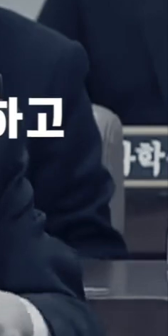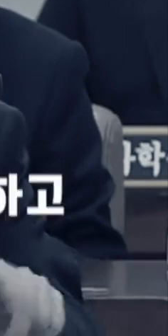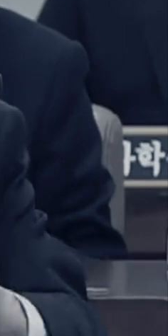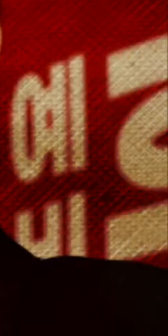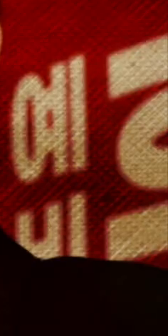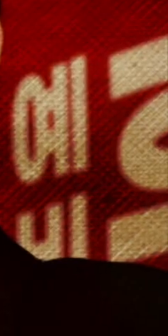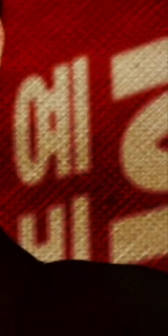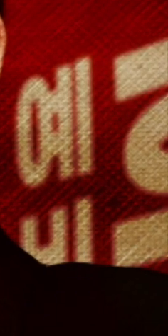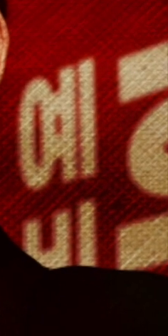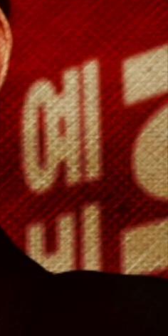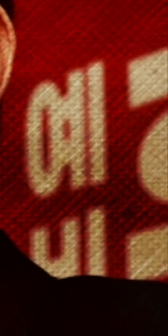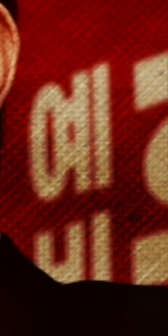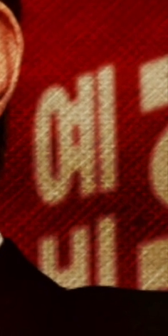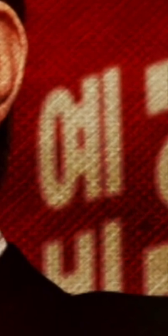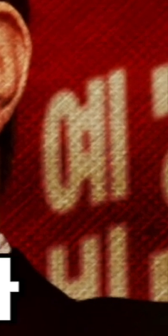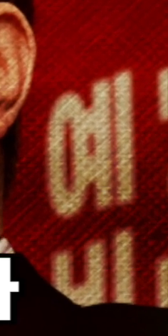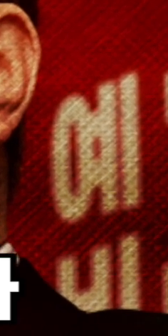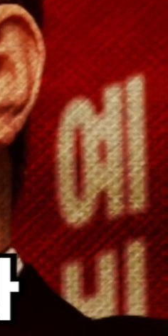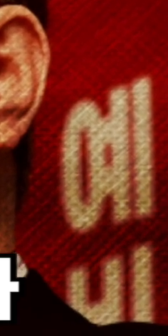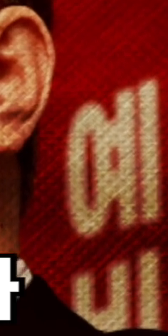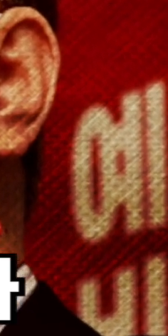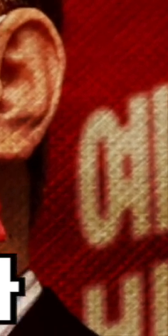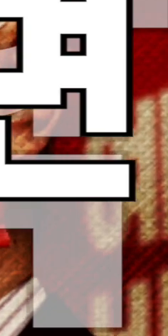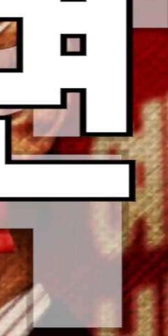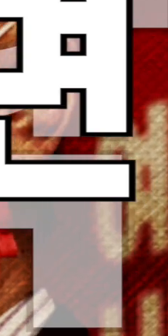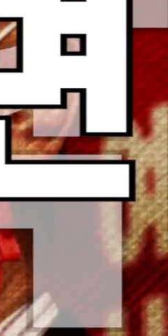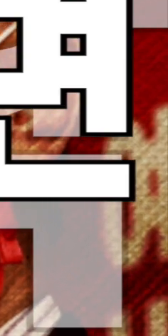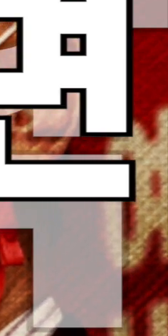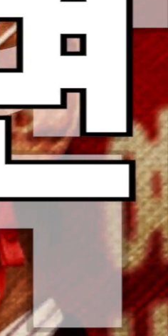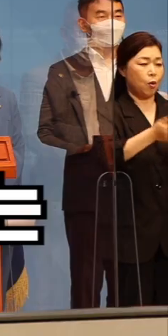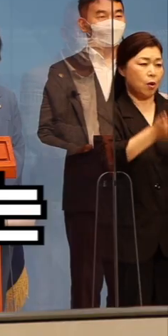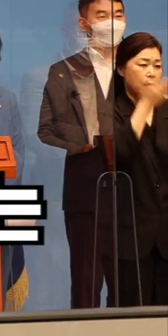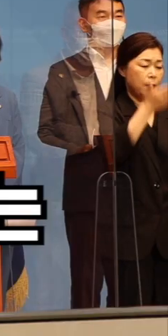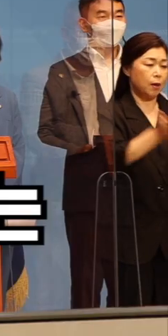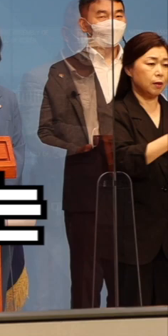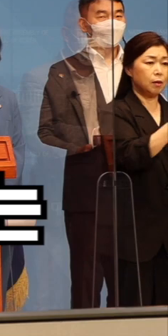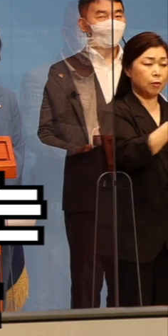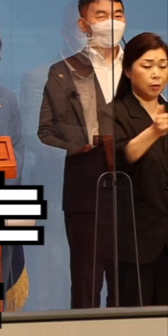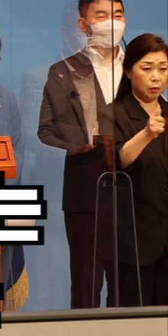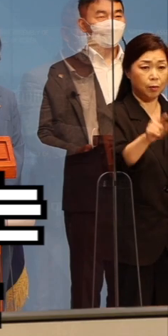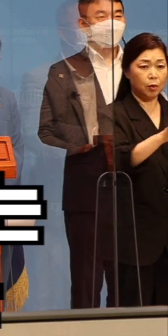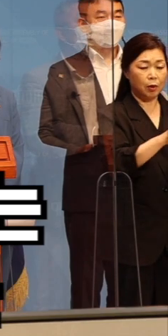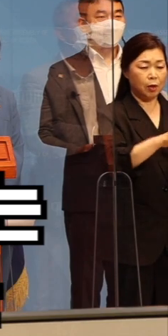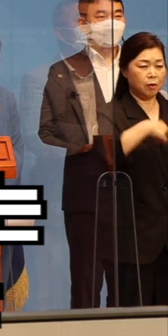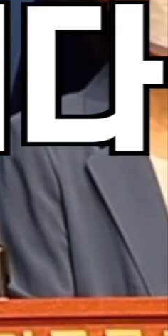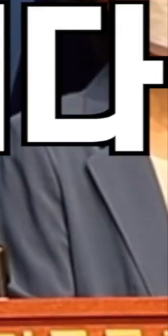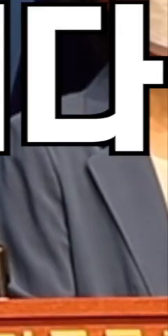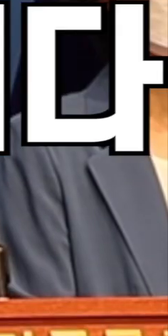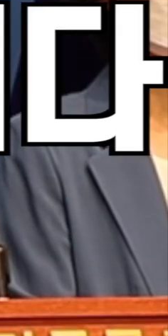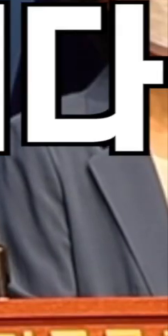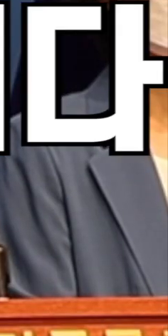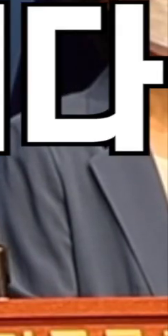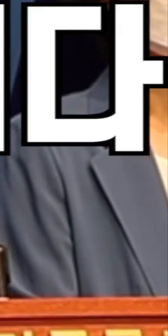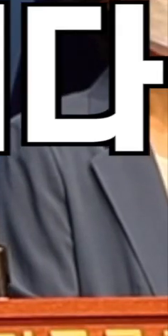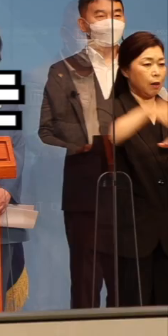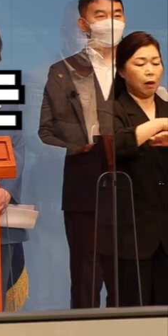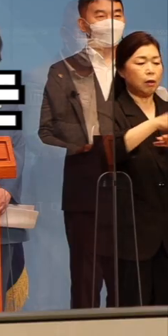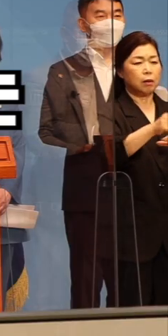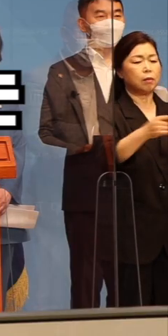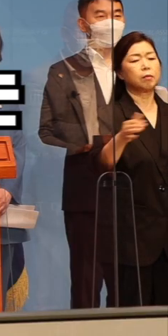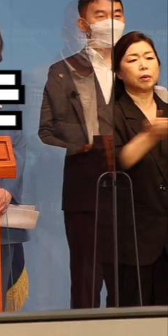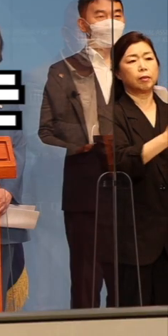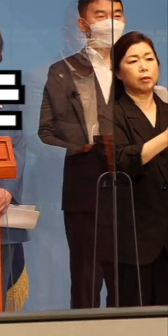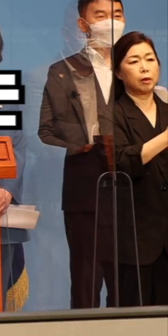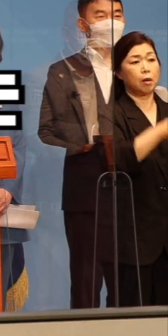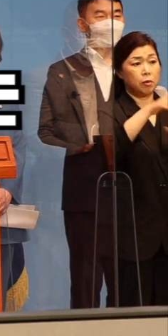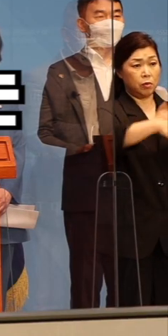사유화하고 사유화한 권력으로 언론 및 기득권 세력과 결탁하면 정권을 잡을 수 있다는 생각을 하는 시대를 끝내야 합니다.